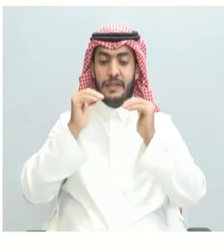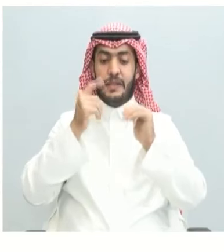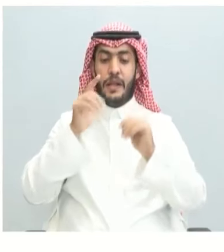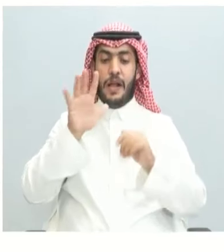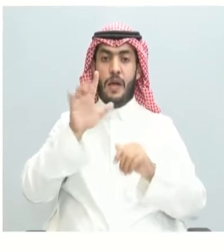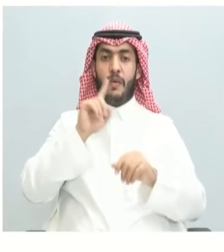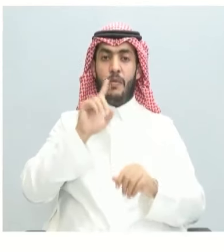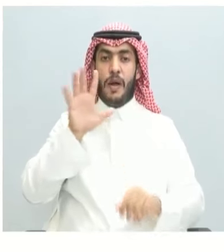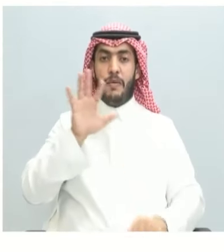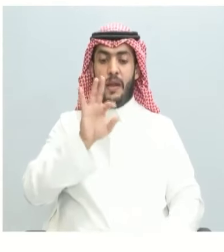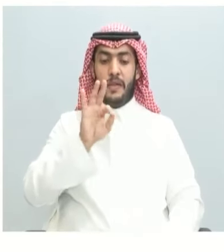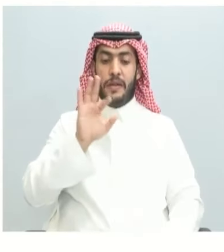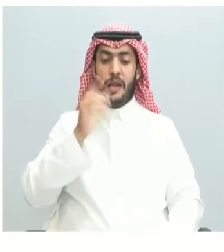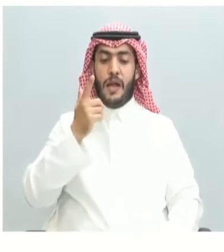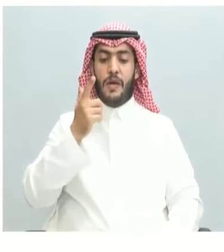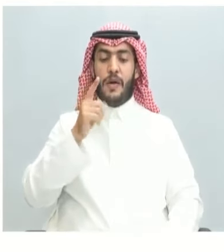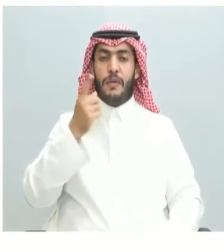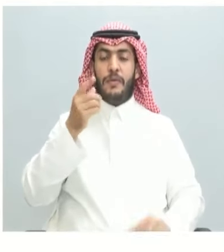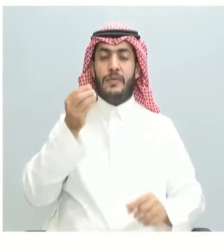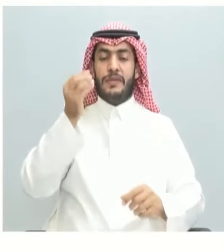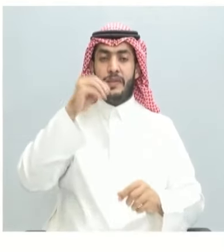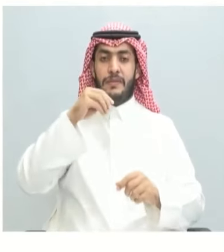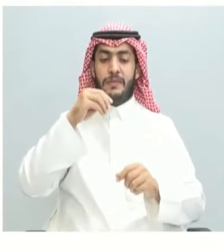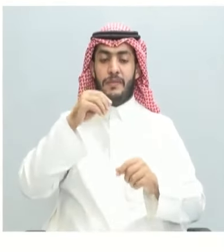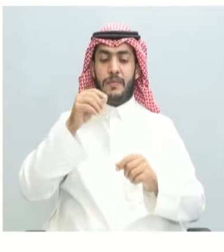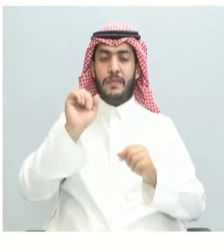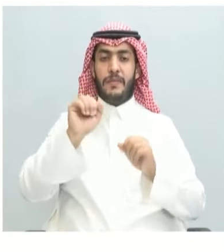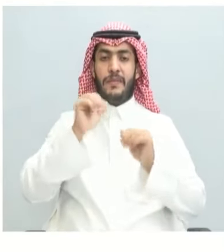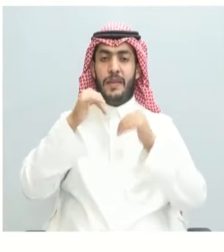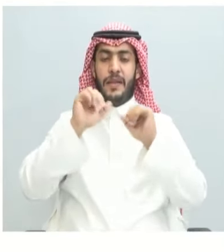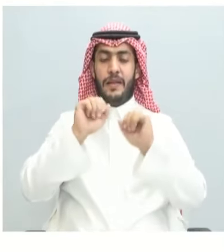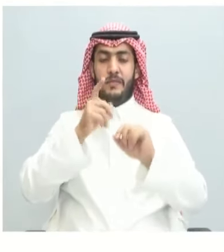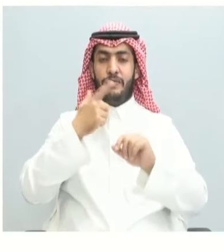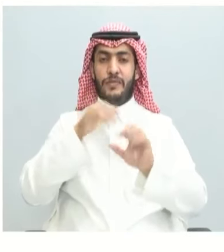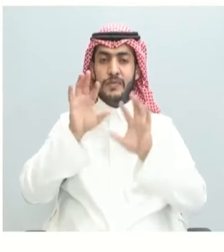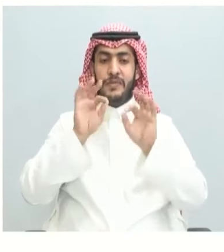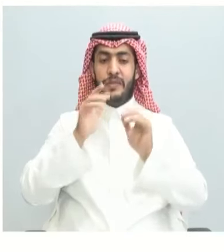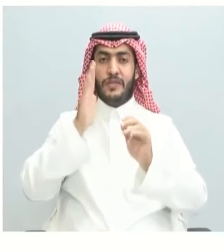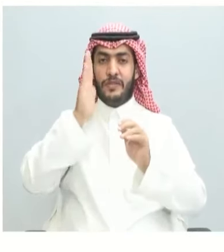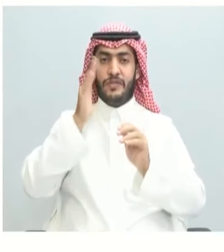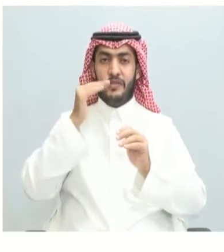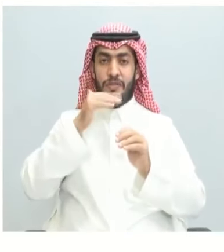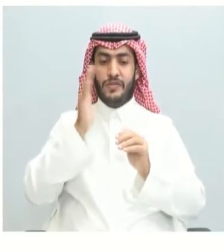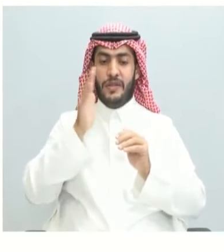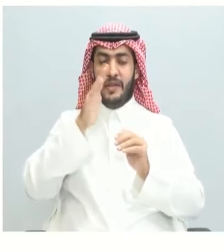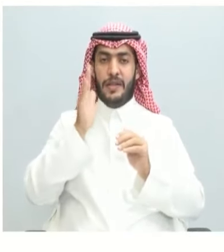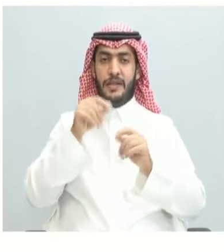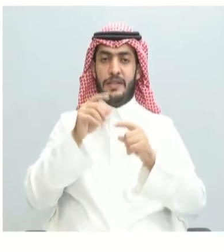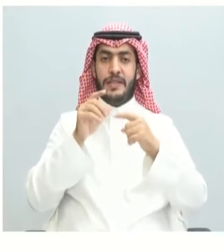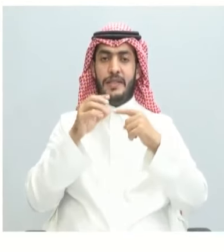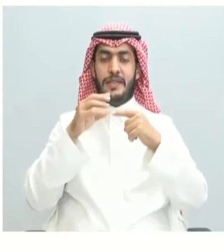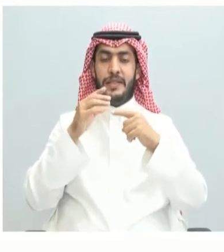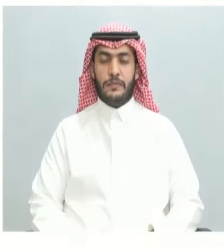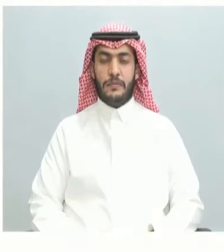135 او 180 وتزداد الزوايا على حسب ما اريد في اي اتجاه ان يكون زاويه